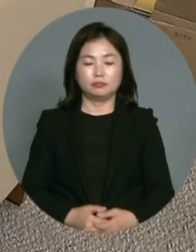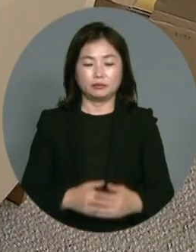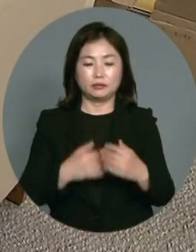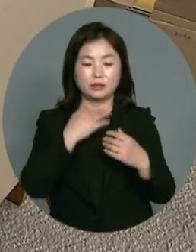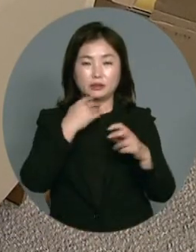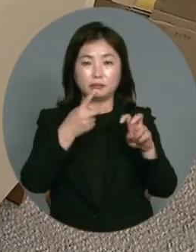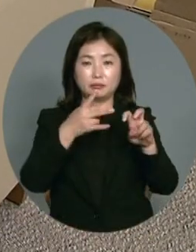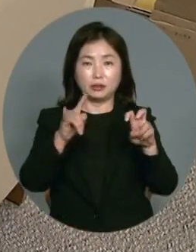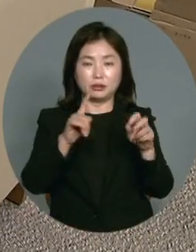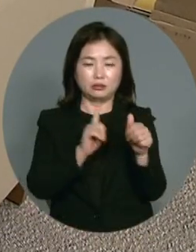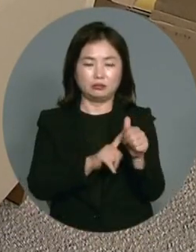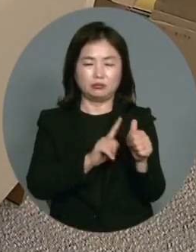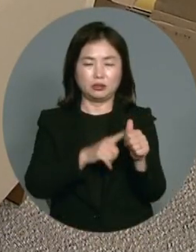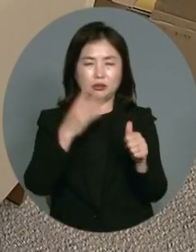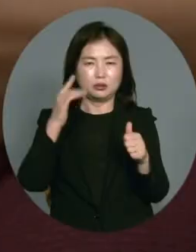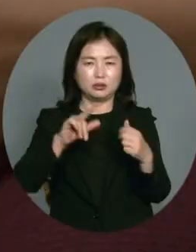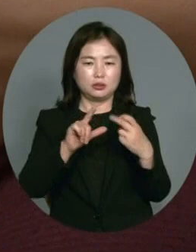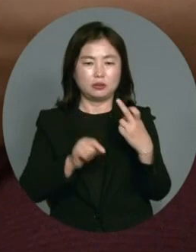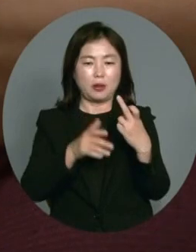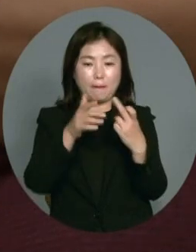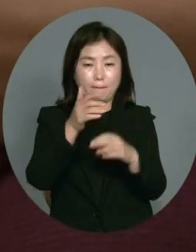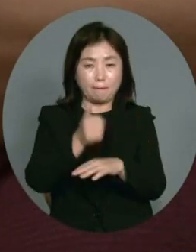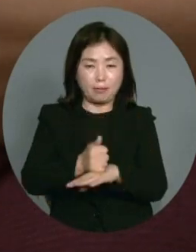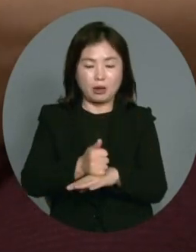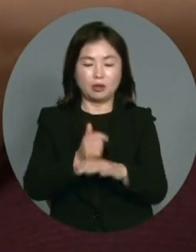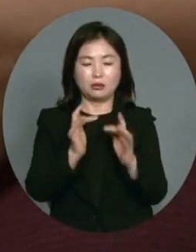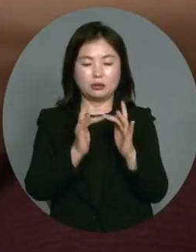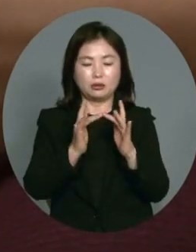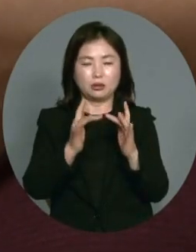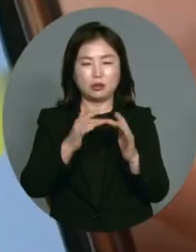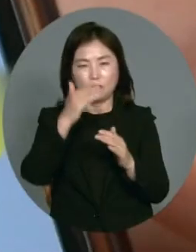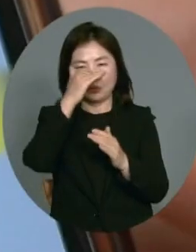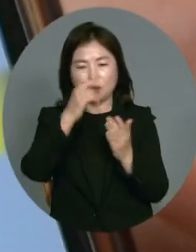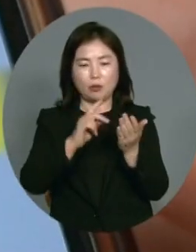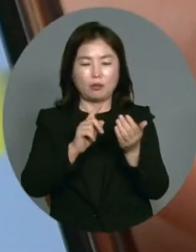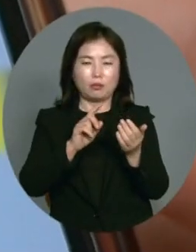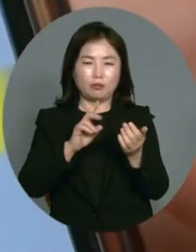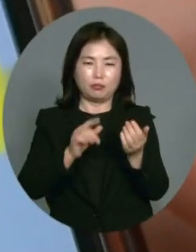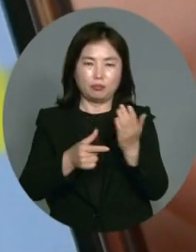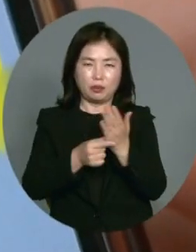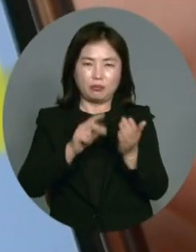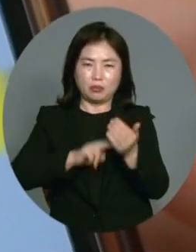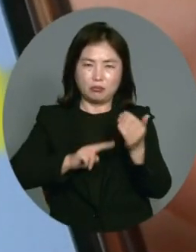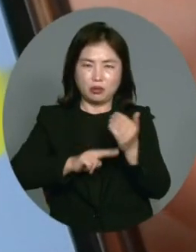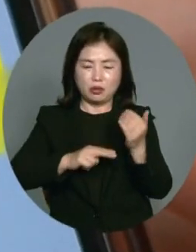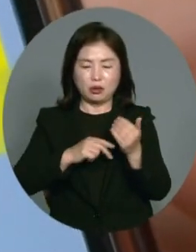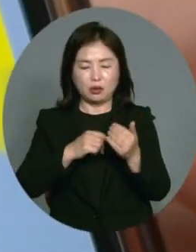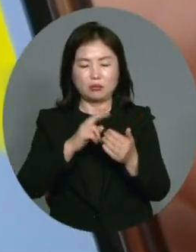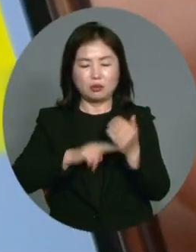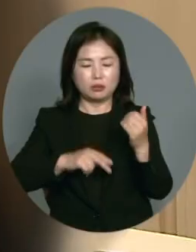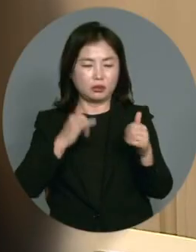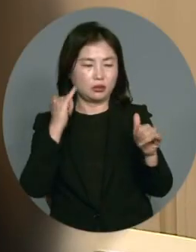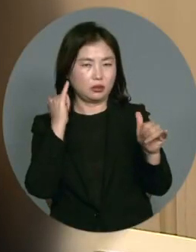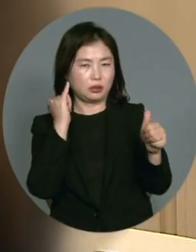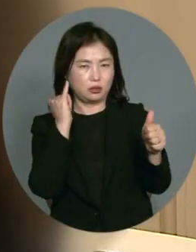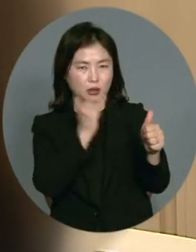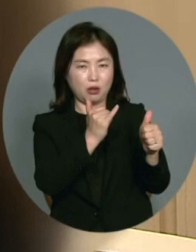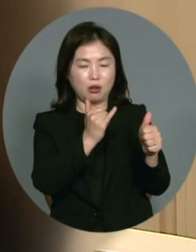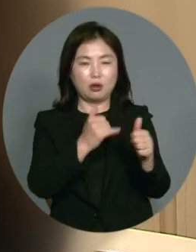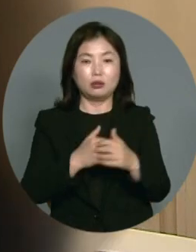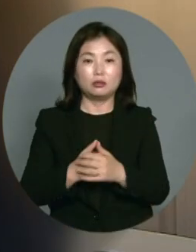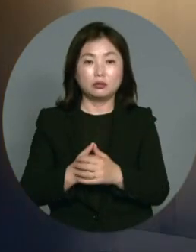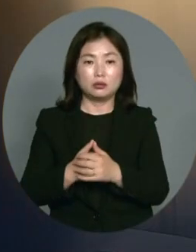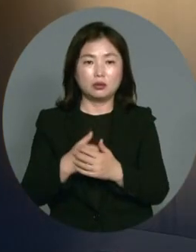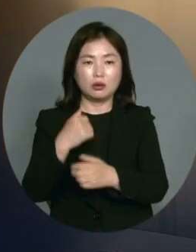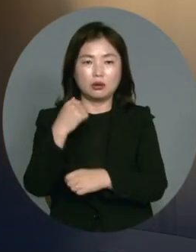20대 김모 씨는 지난해 12월 말 SNS에서 공연 티켓을 양도한다는 글을 보고 판매자에게 연락했습니다. 거의